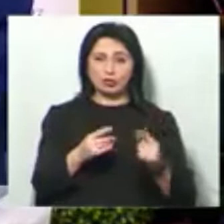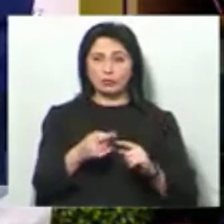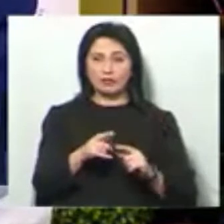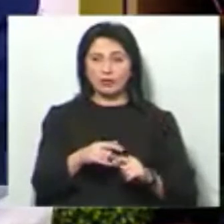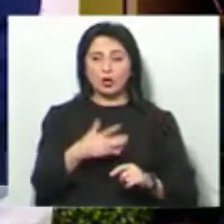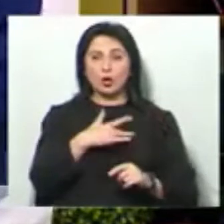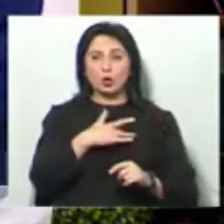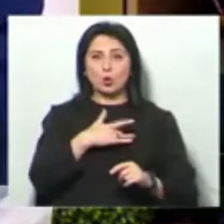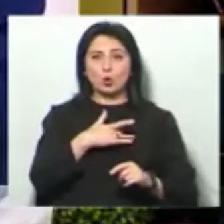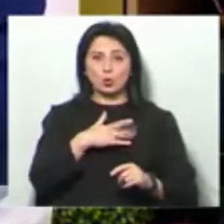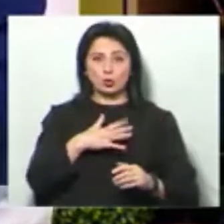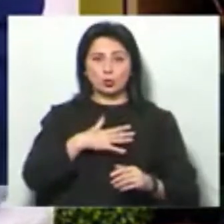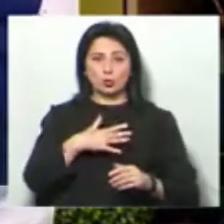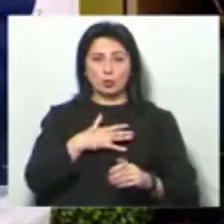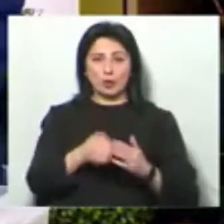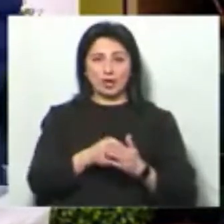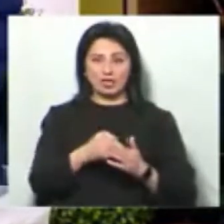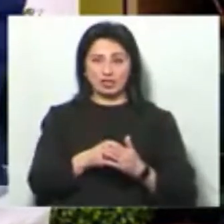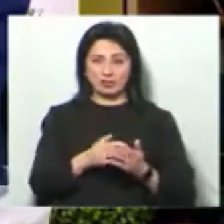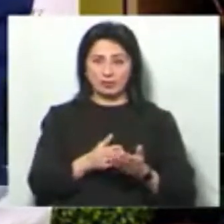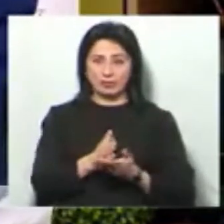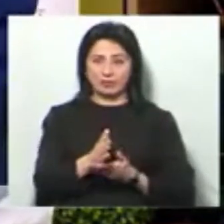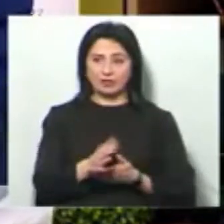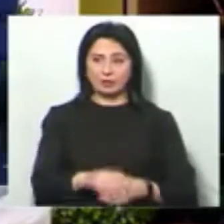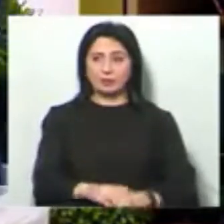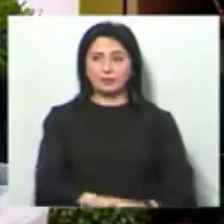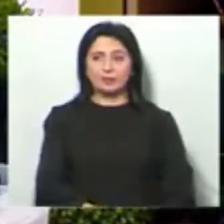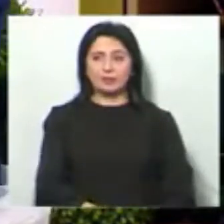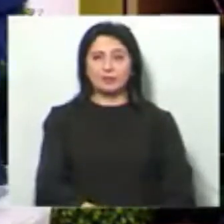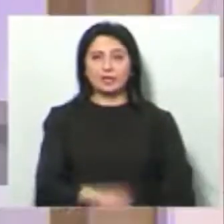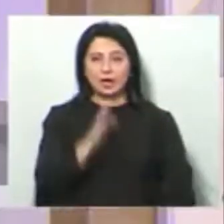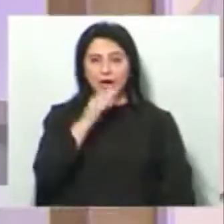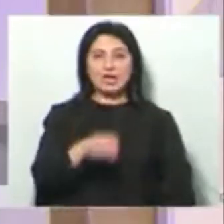sa sa sa sa sa sa sa sa sa sa sa sa sa sa sa sa